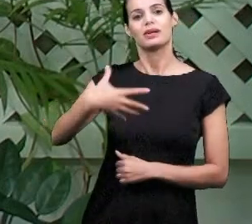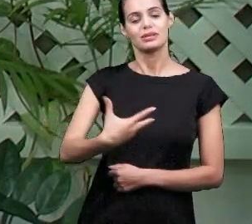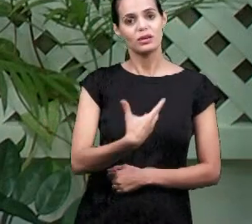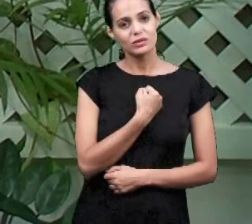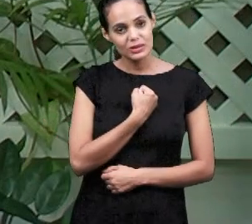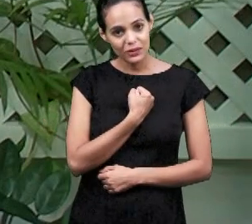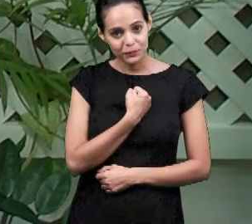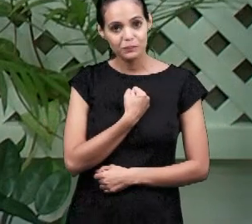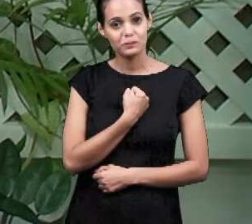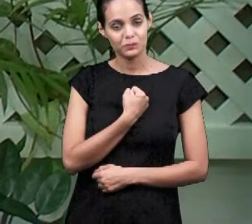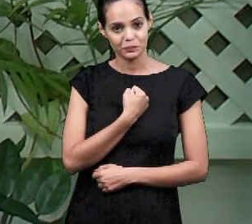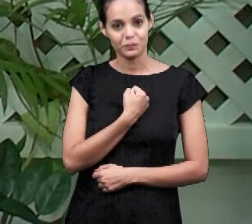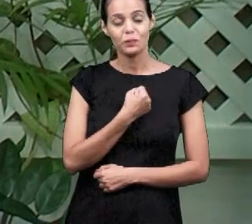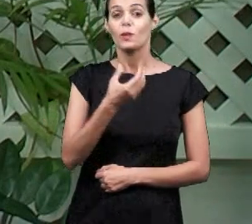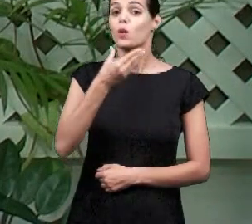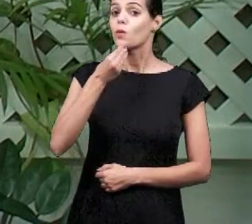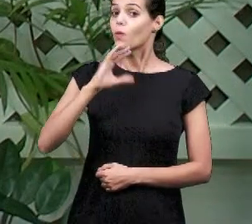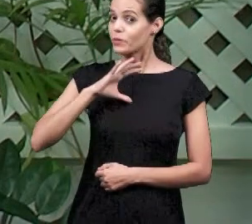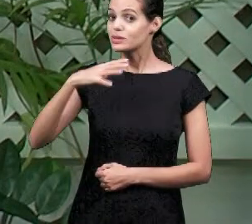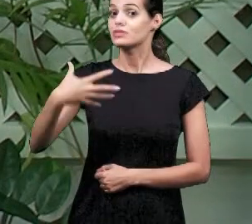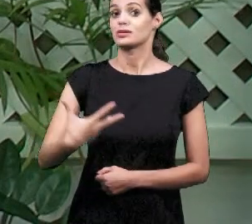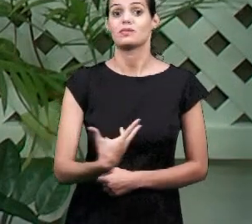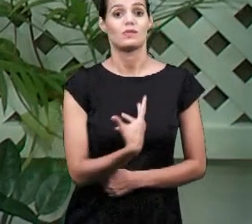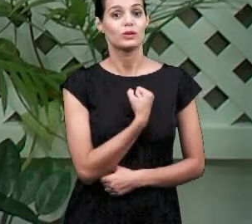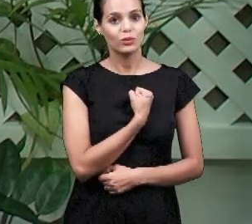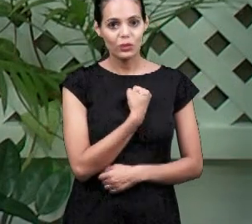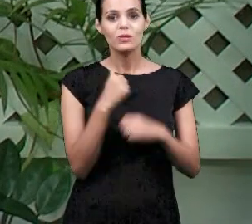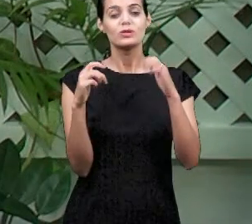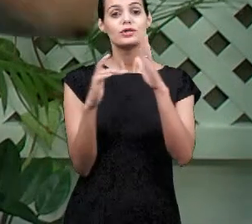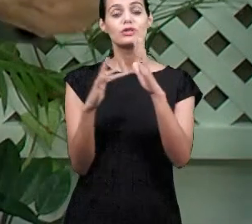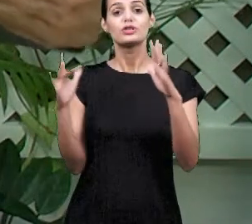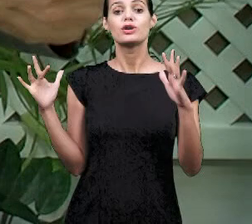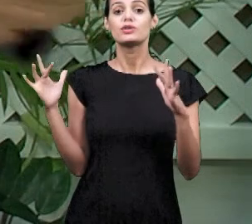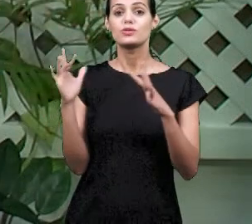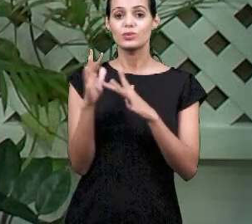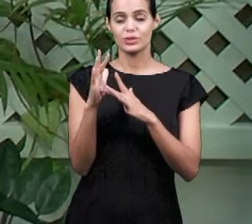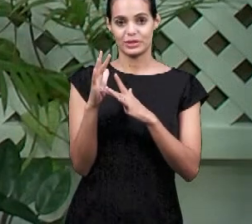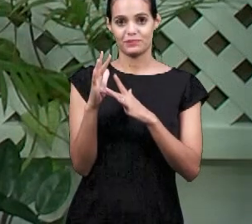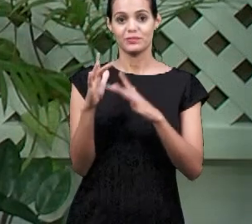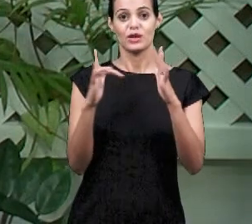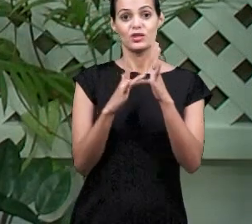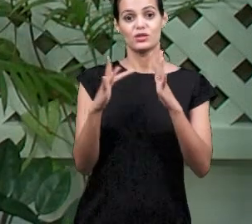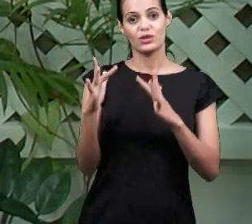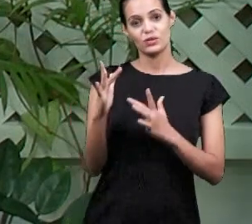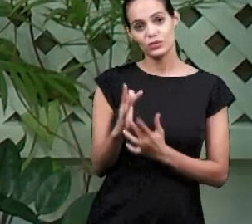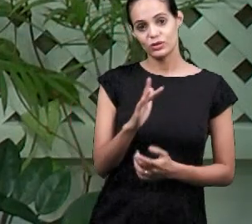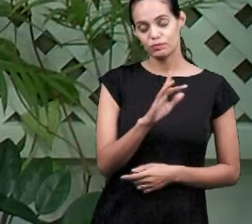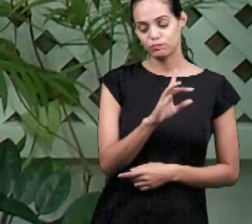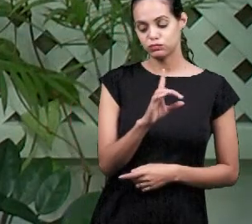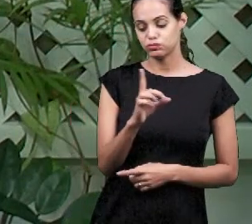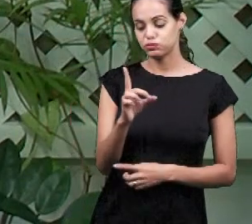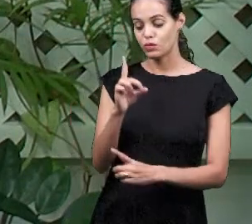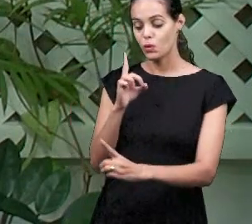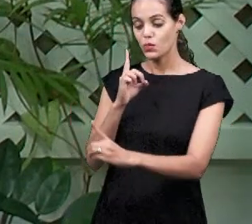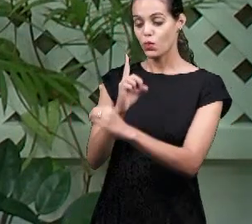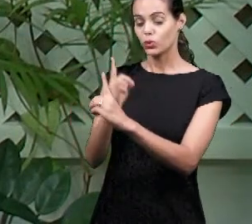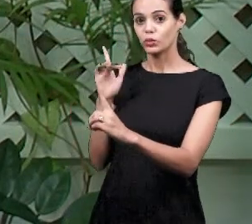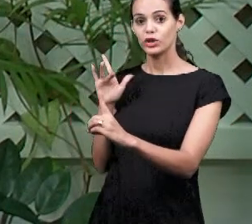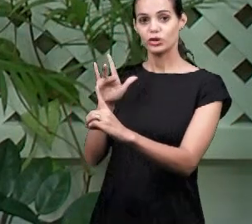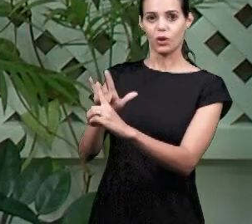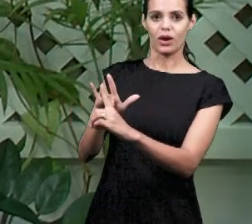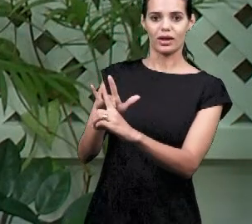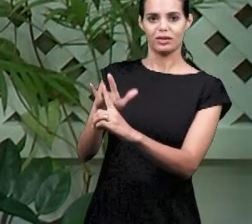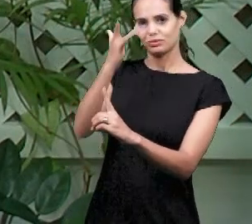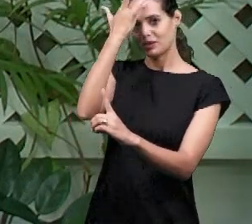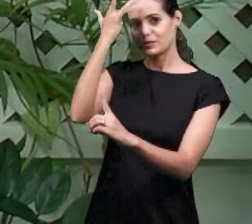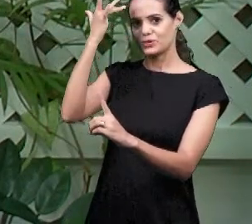quitté Jérusalem, il est allé dans cette région de Samarie, mais il était nécessaire. Donc,